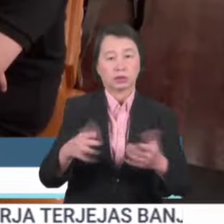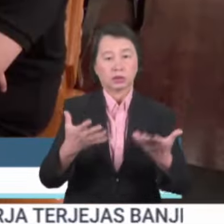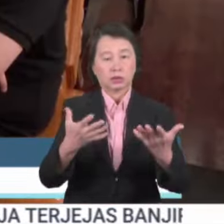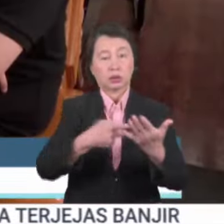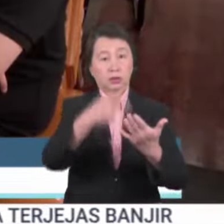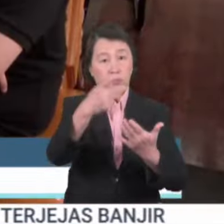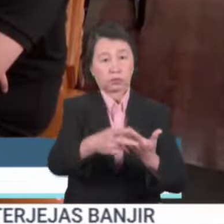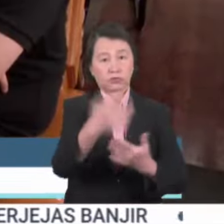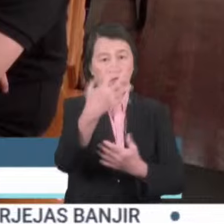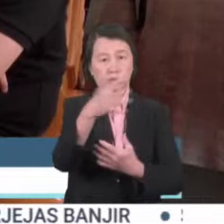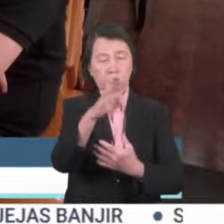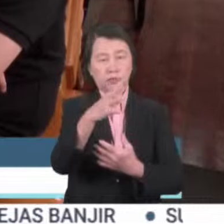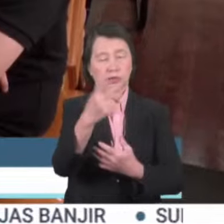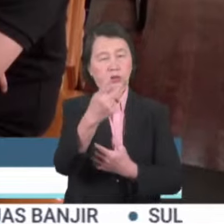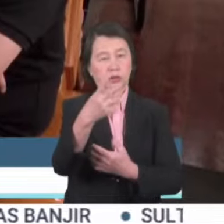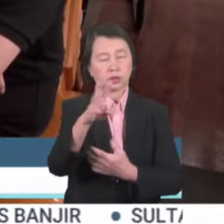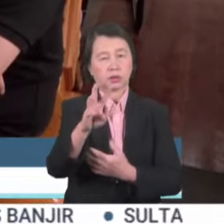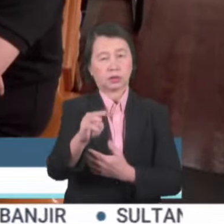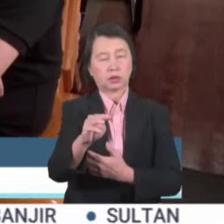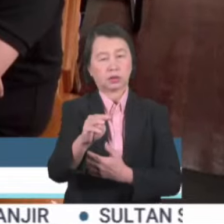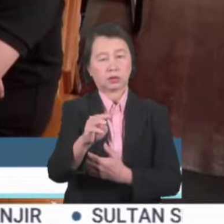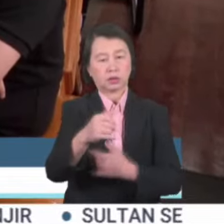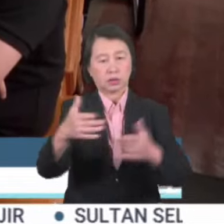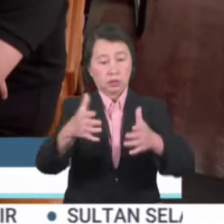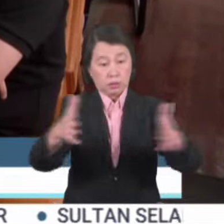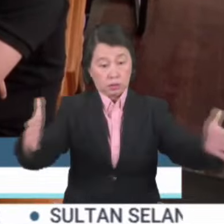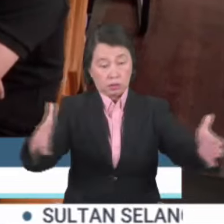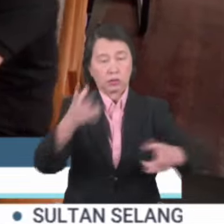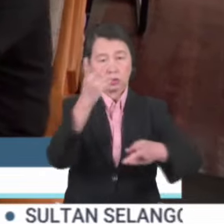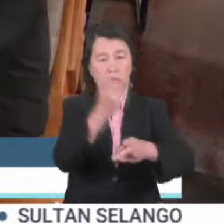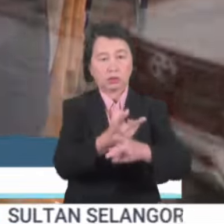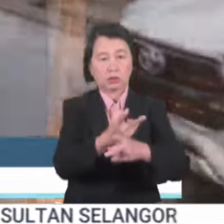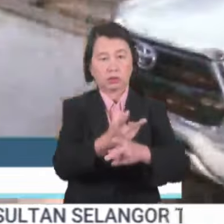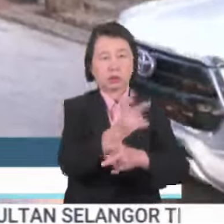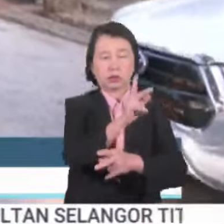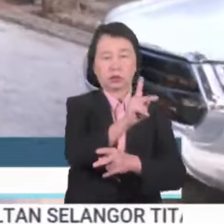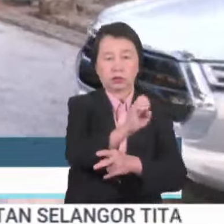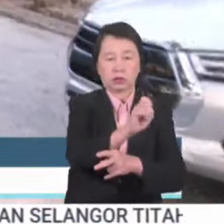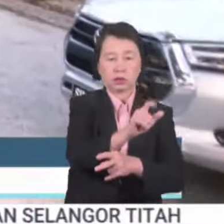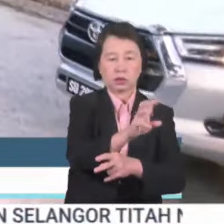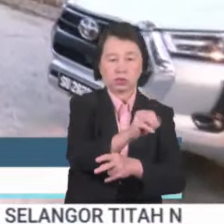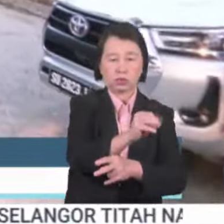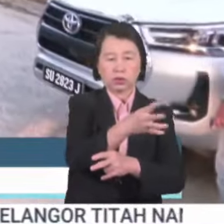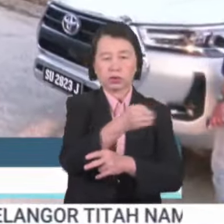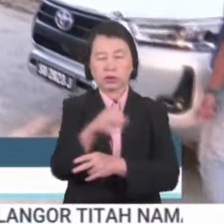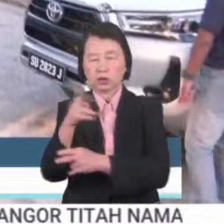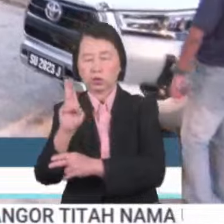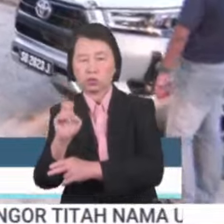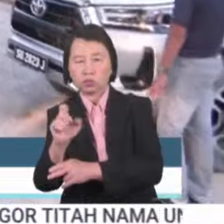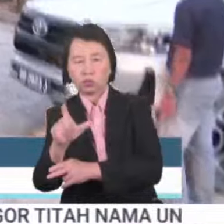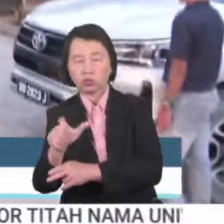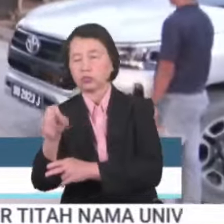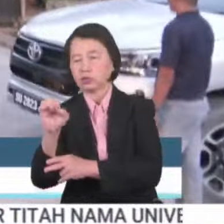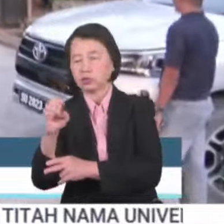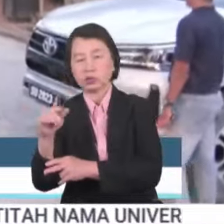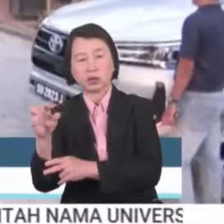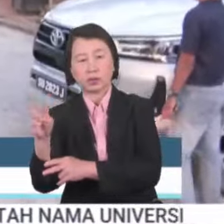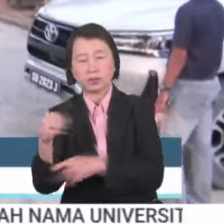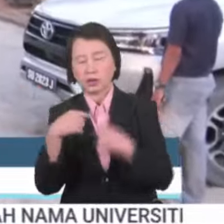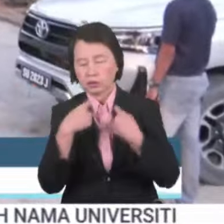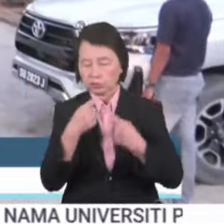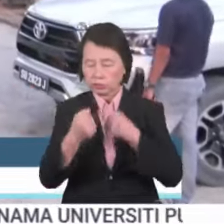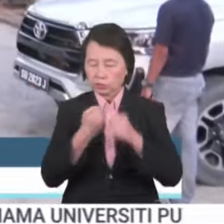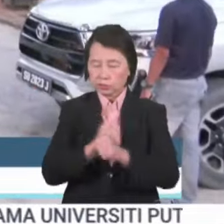sepanjang 14 km dibina antara hutan simpan Ulu Kalumpang dan Ulu Segama sejak tahun